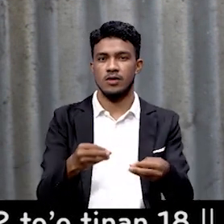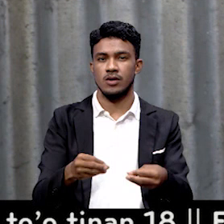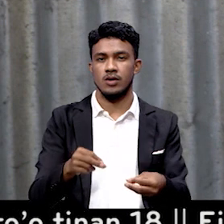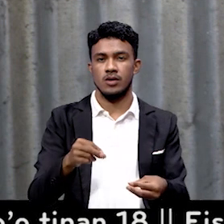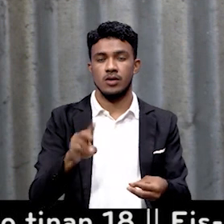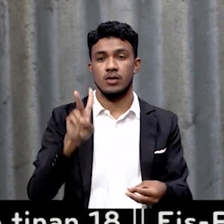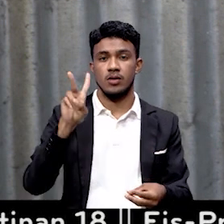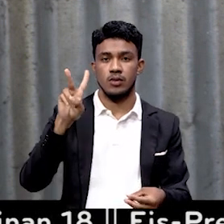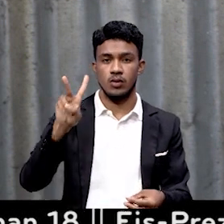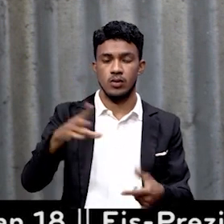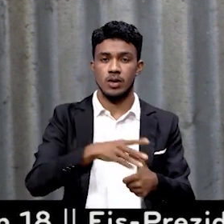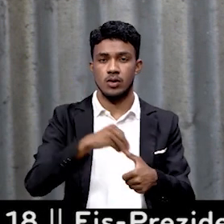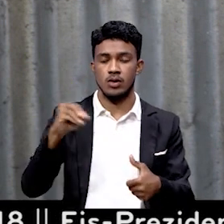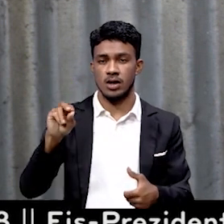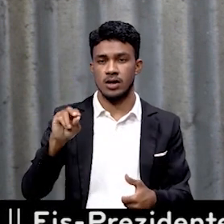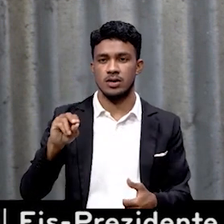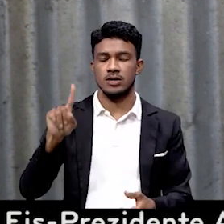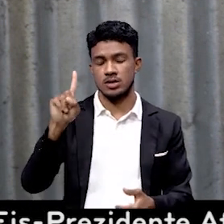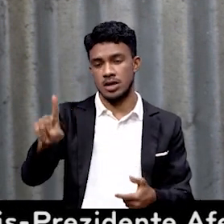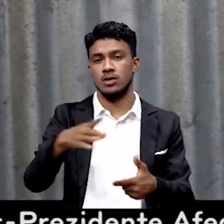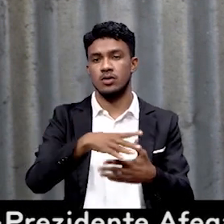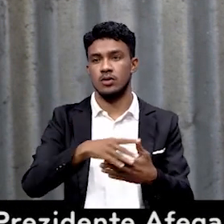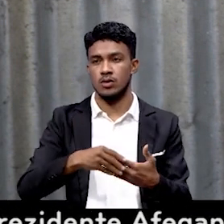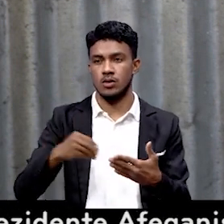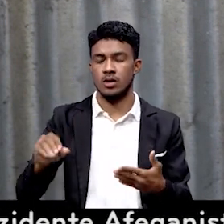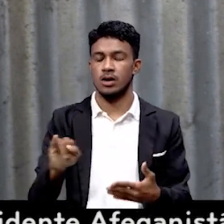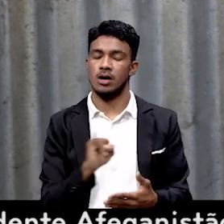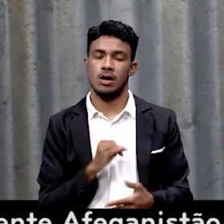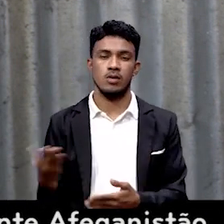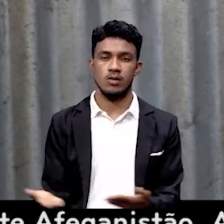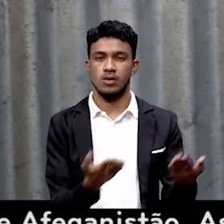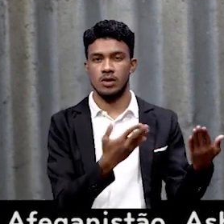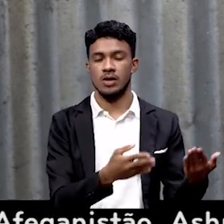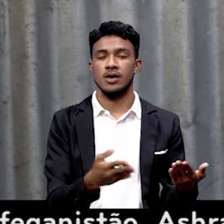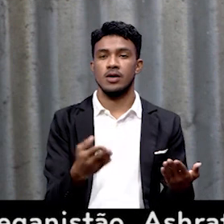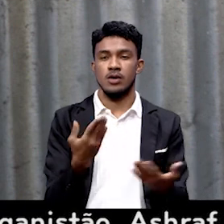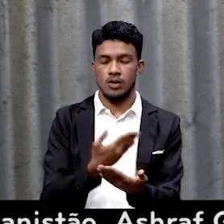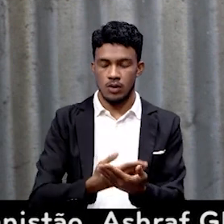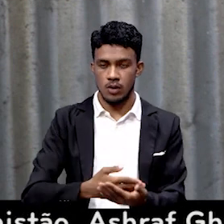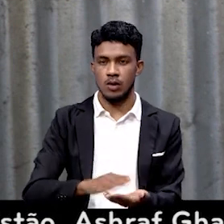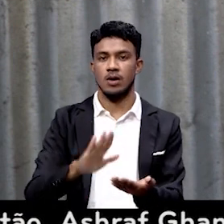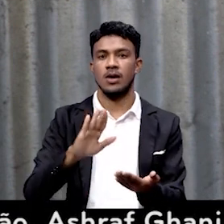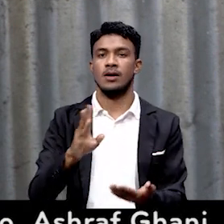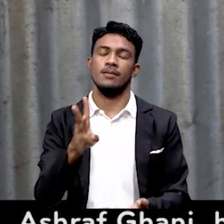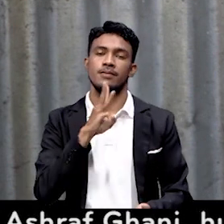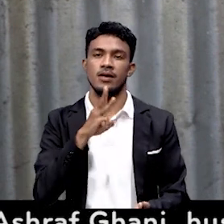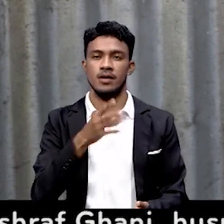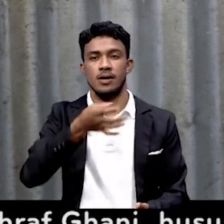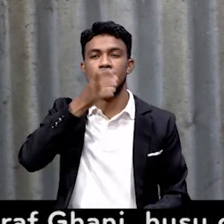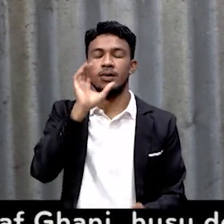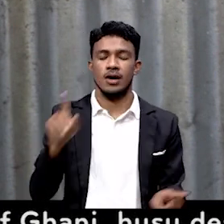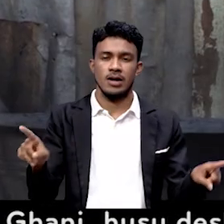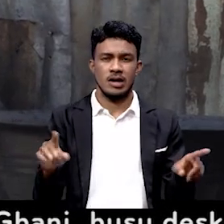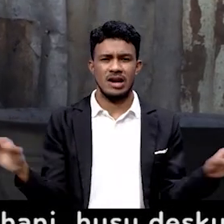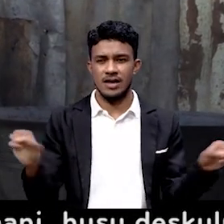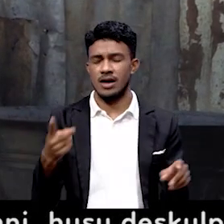$2 $1 ne hau lor hembi lai ha ne hane sne au mai dei